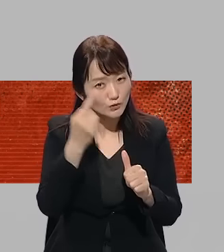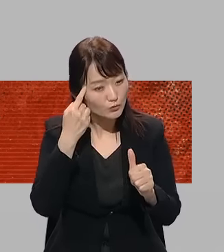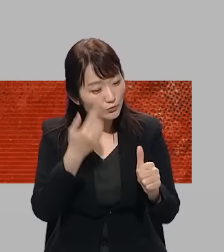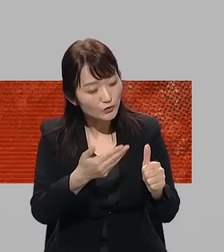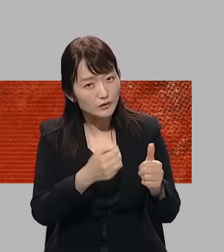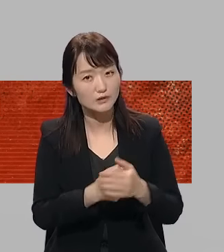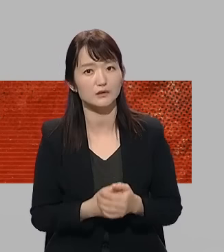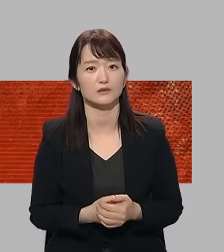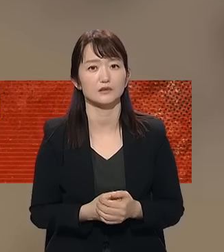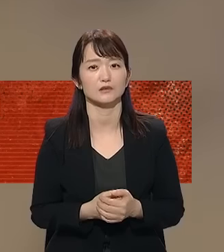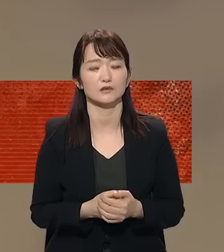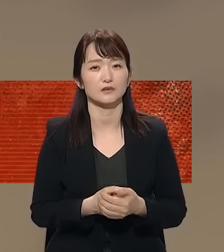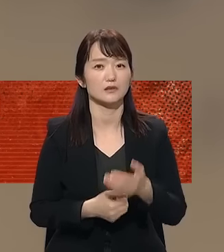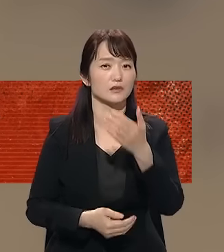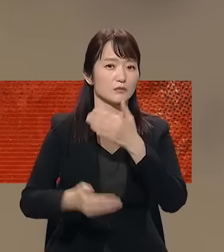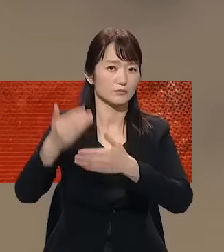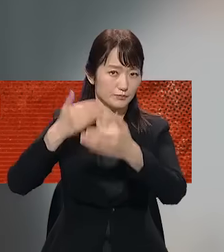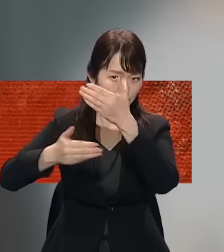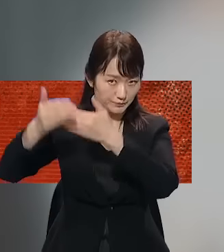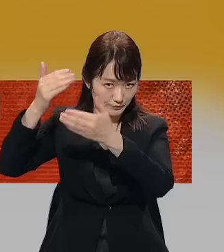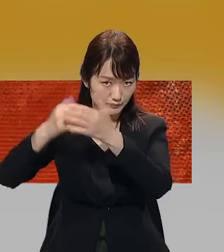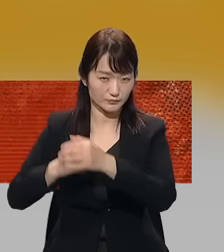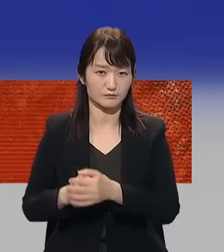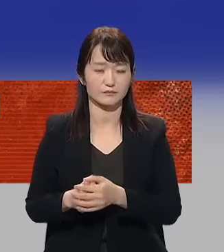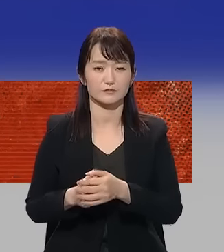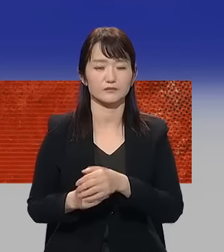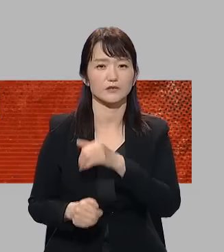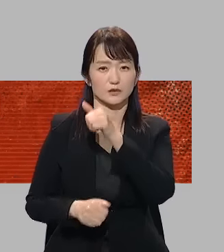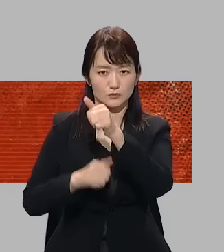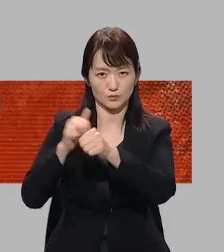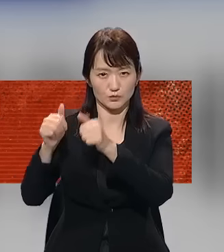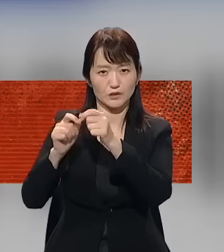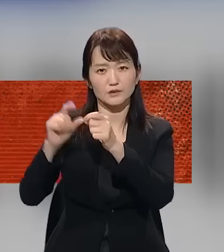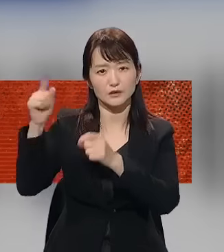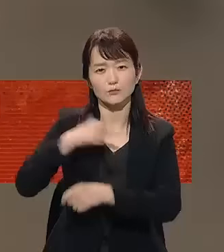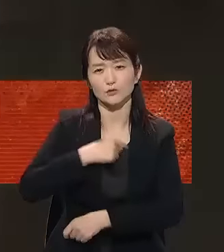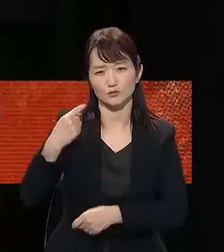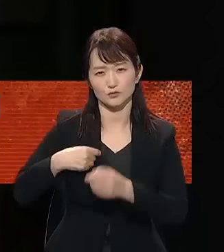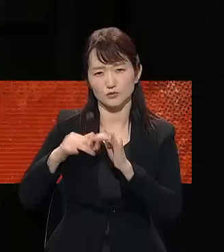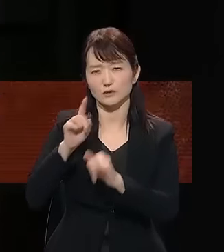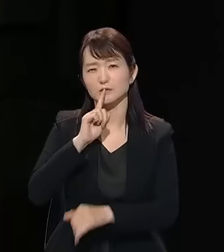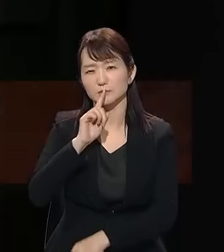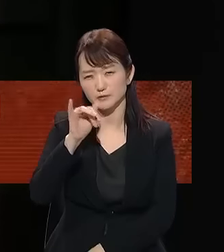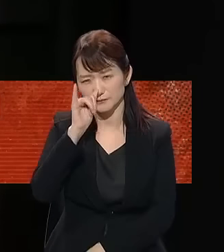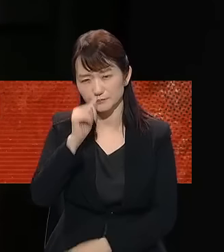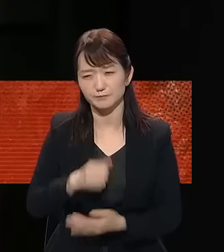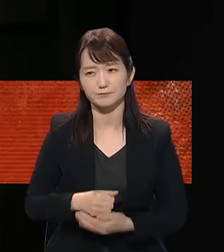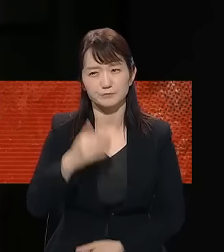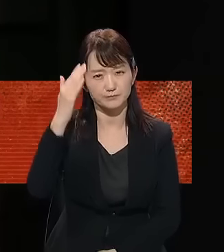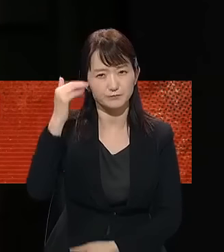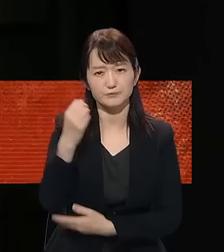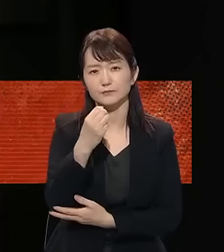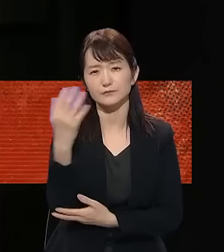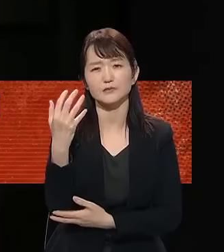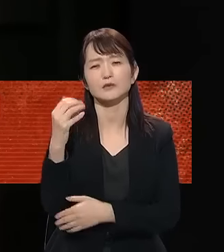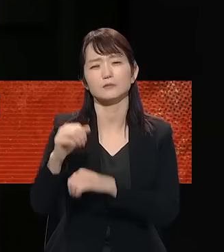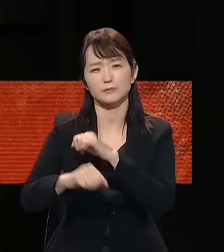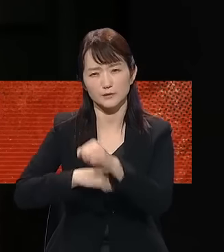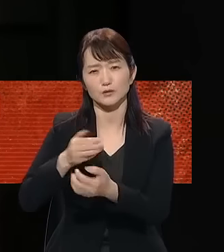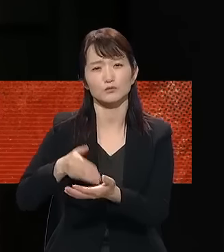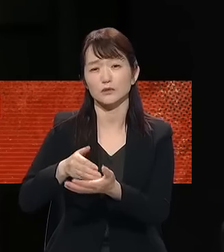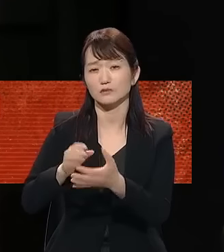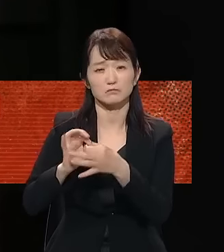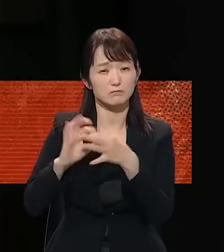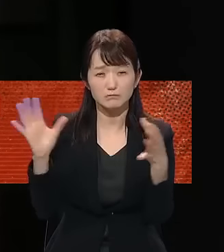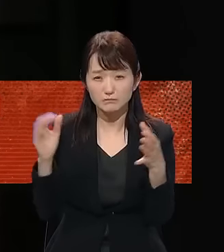올라가면 그 조상 상당수가 중국인이라는 등에 근거없는 주장을 한 바 있습니다 한국 언론이 마음대로 보도해도 상관 없다라고